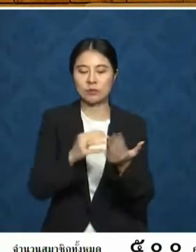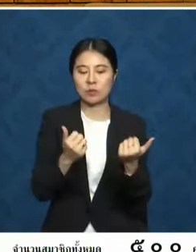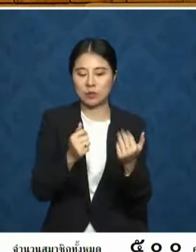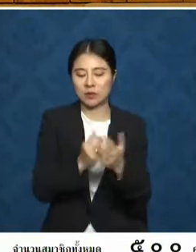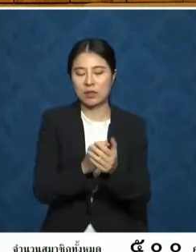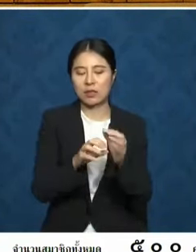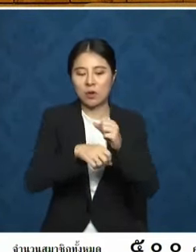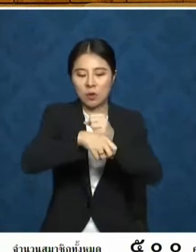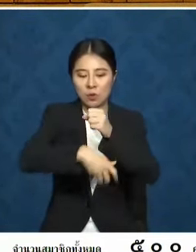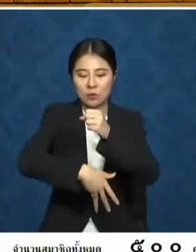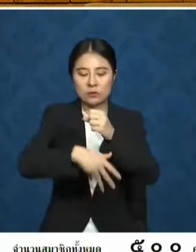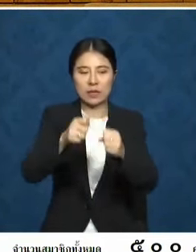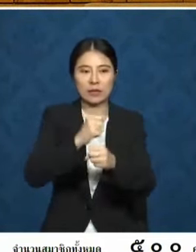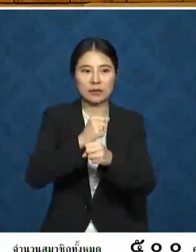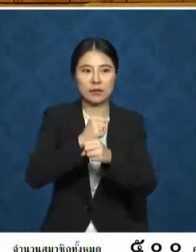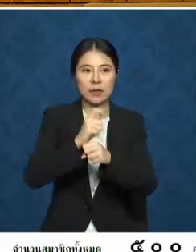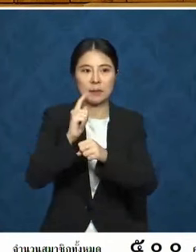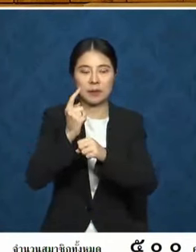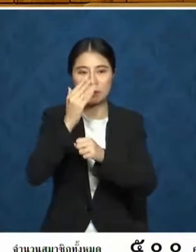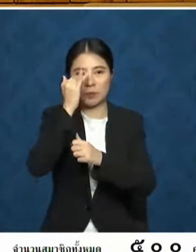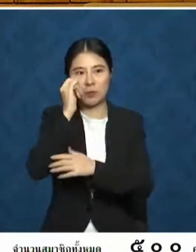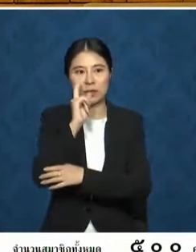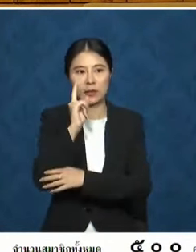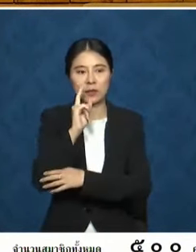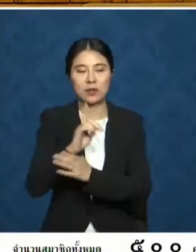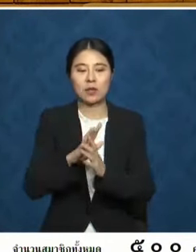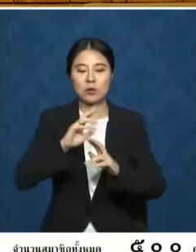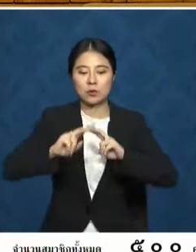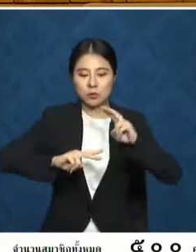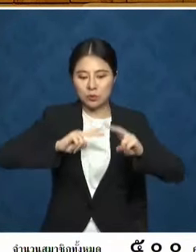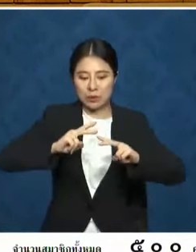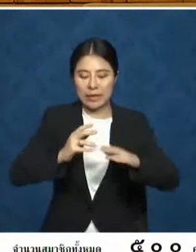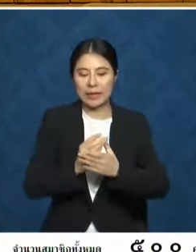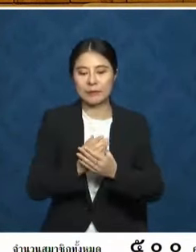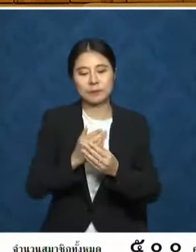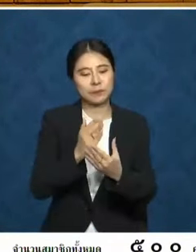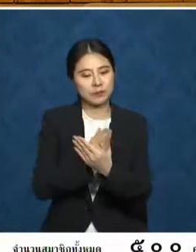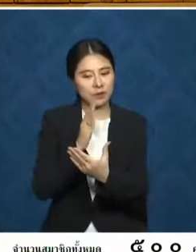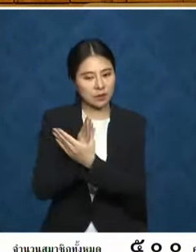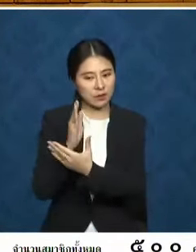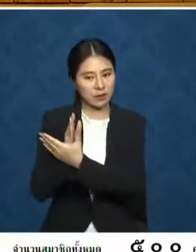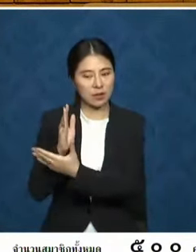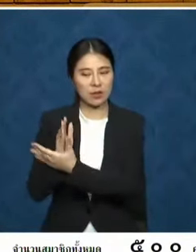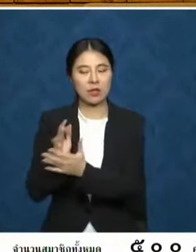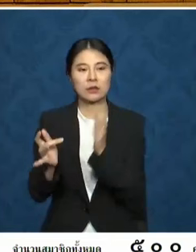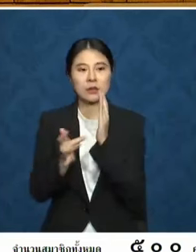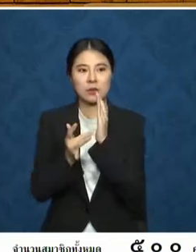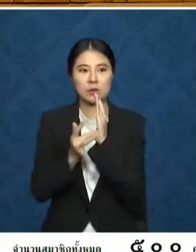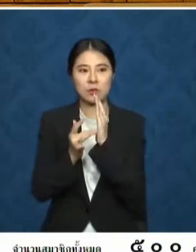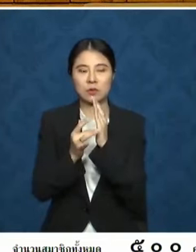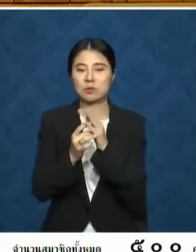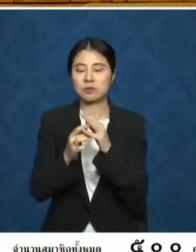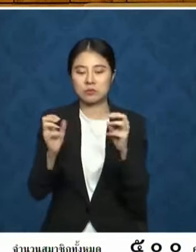จัดโครงสรางใหม่ในองค์กรเพื่อที่จะให้ดูแลเรื่องบญชีนวักรรมได้เปรูระทํามากขึ้นเหมาะกับการ